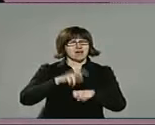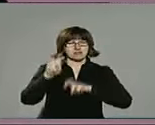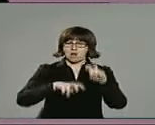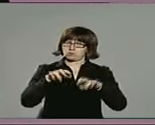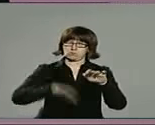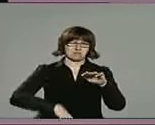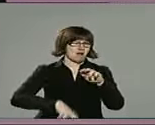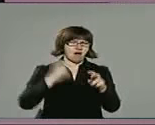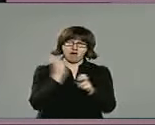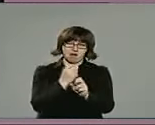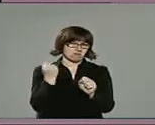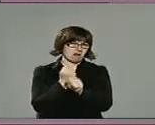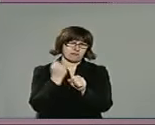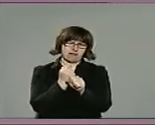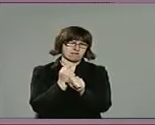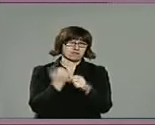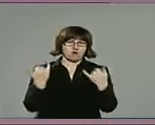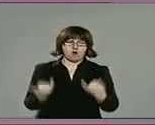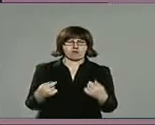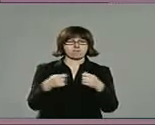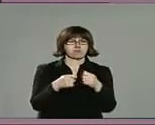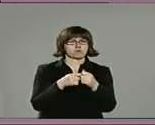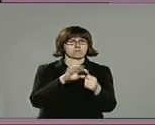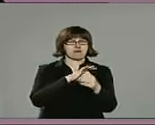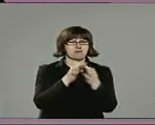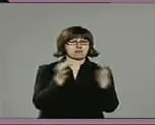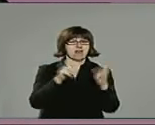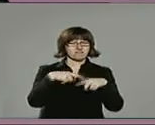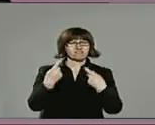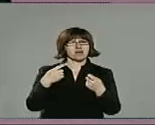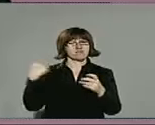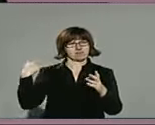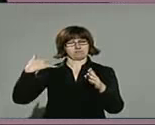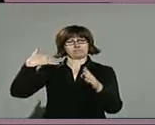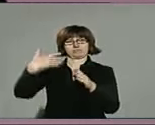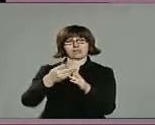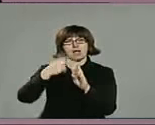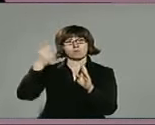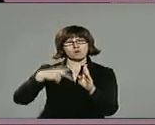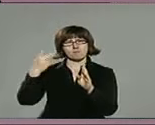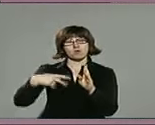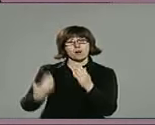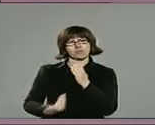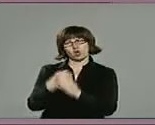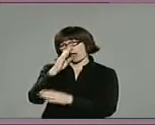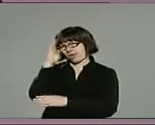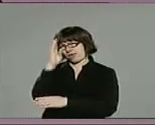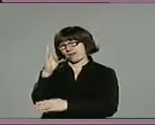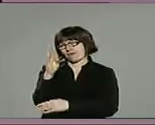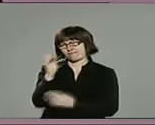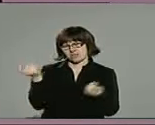hart gearbeitet. Mit dem heutigen Bundesparteitag schließen wir unsere programmatische Neuausrichtung